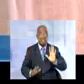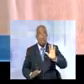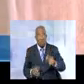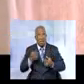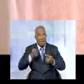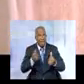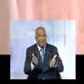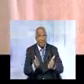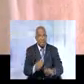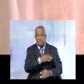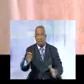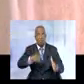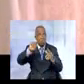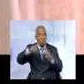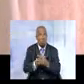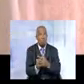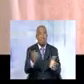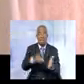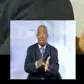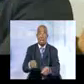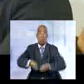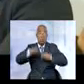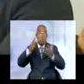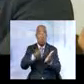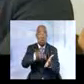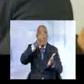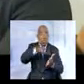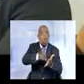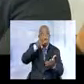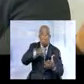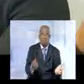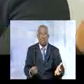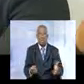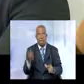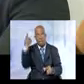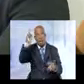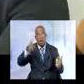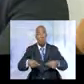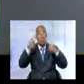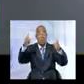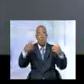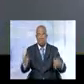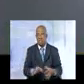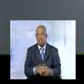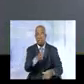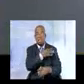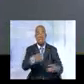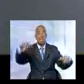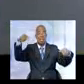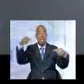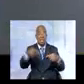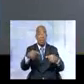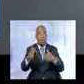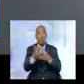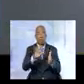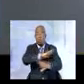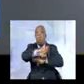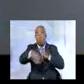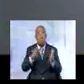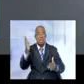essentielles à la mise en œuvre des mesures de lutte. Pour la réussite de ces mesures de lutte, il est plus que nécessaire de renforcer